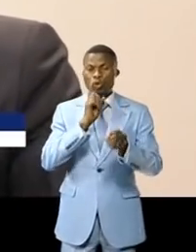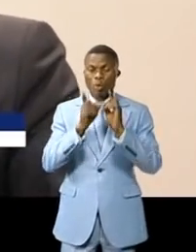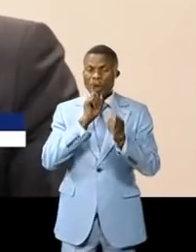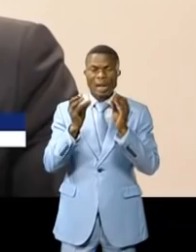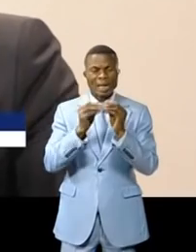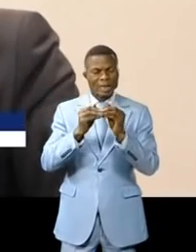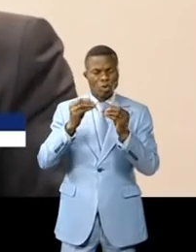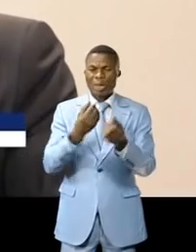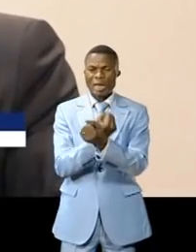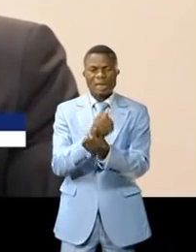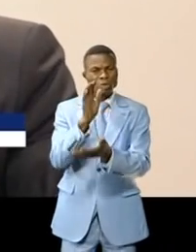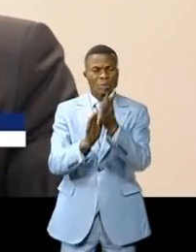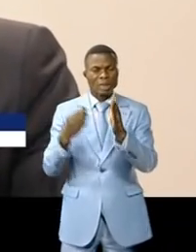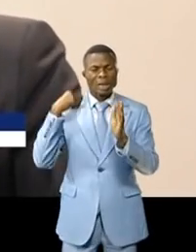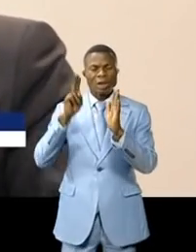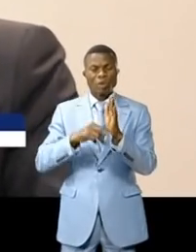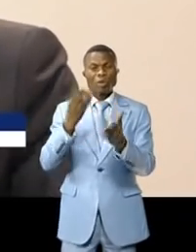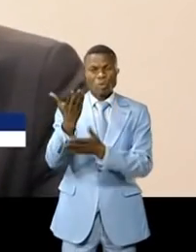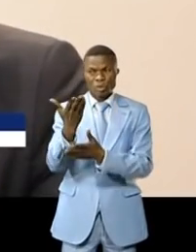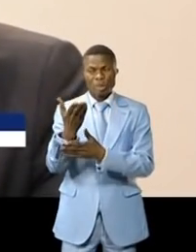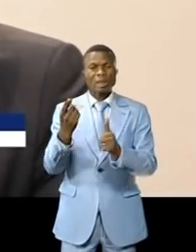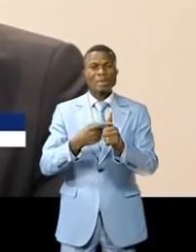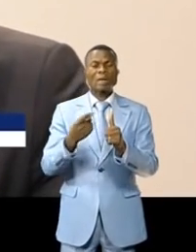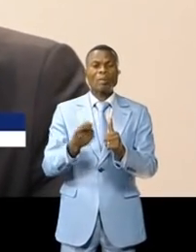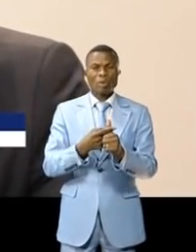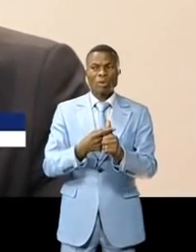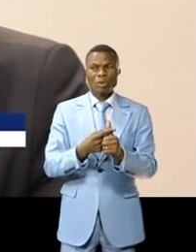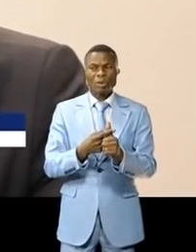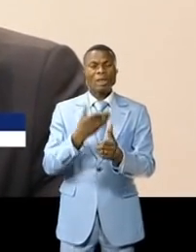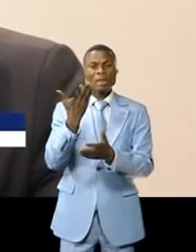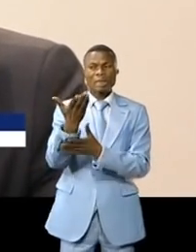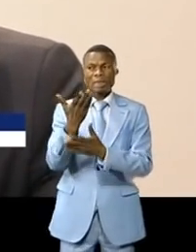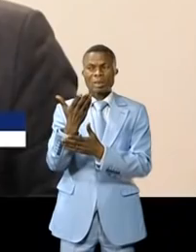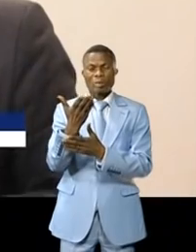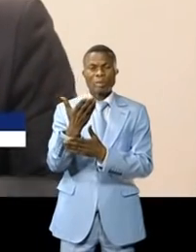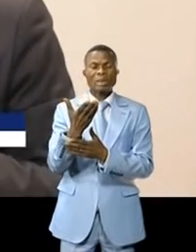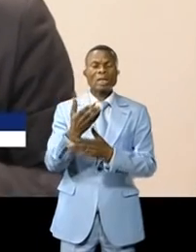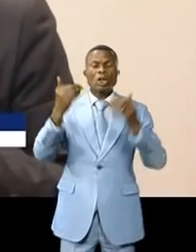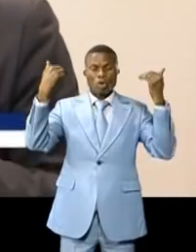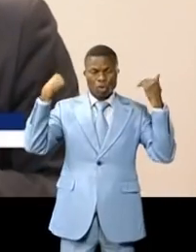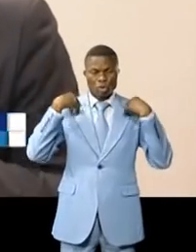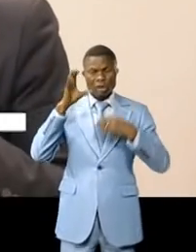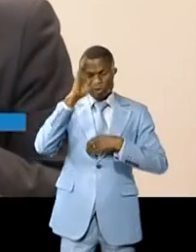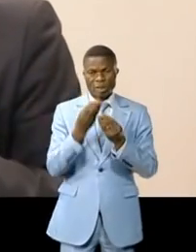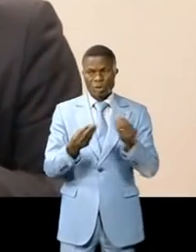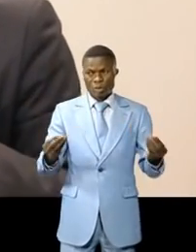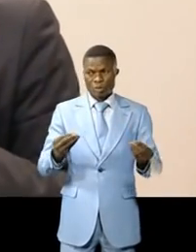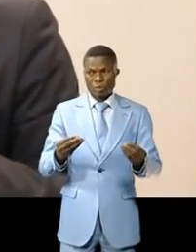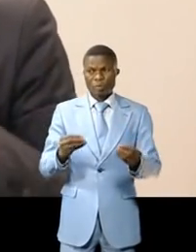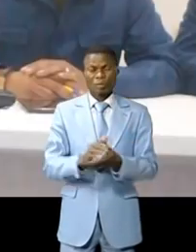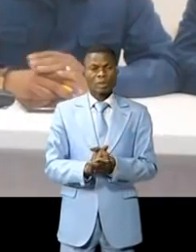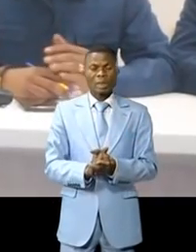pouvons que attirer l'attention et surtout avoir attiré la sonnette d'alarme. Nous précisons ici que les actes les